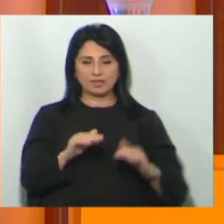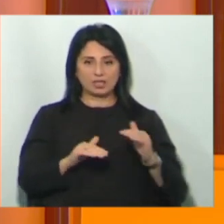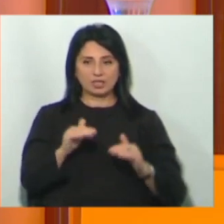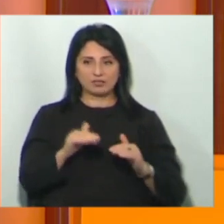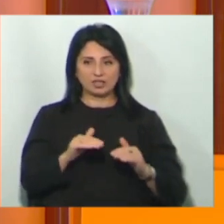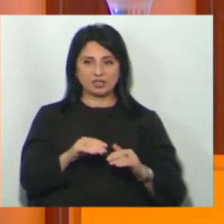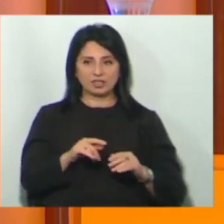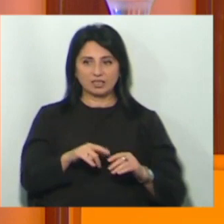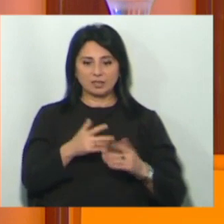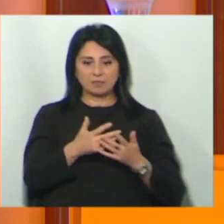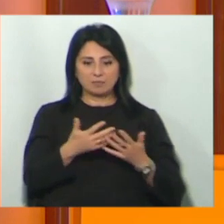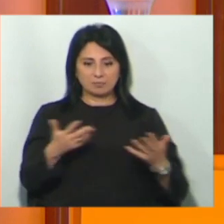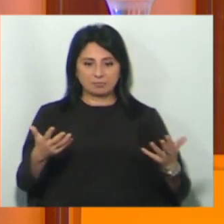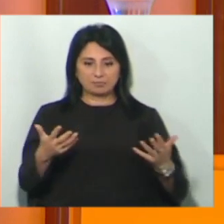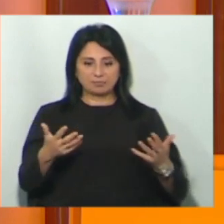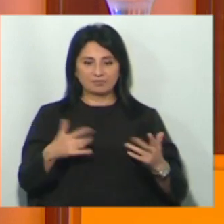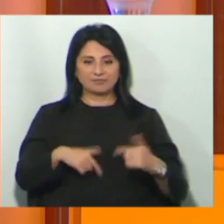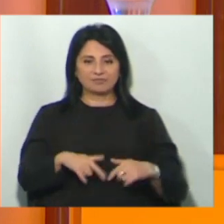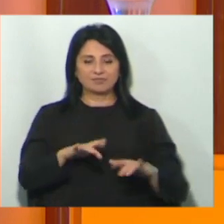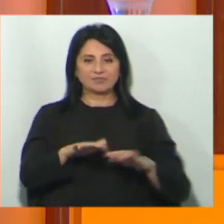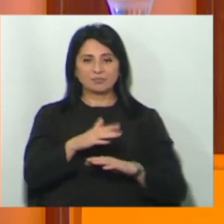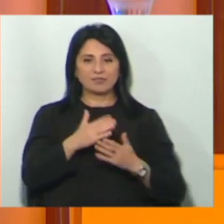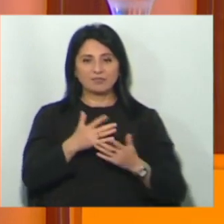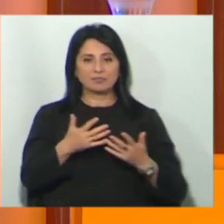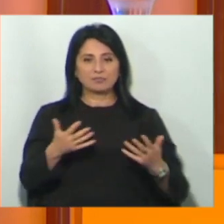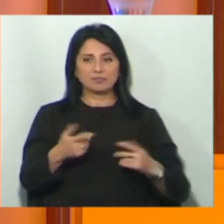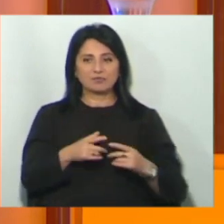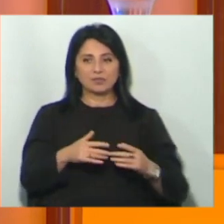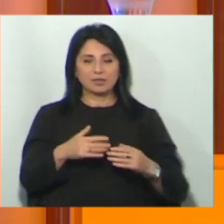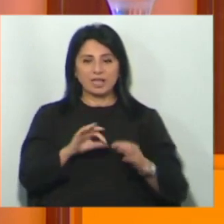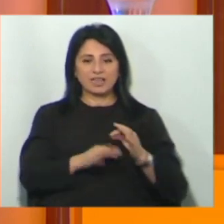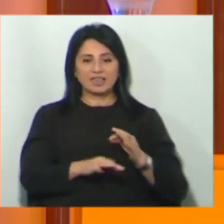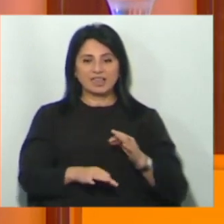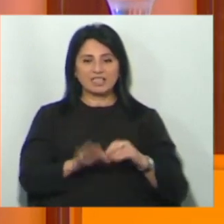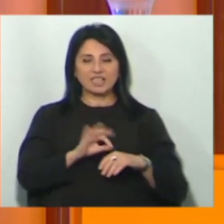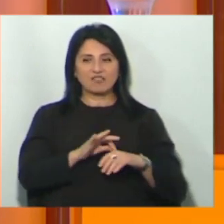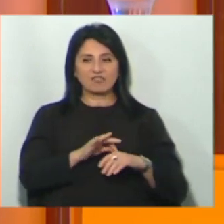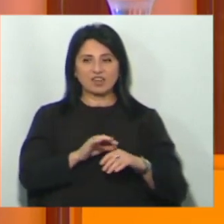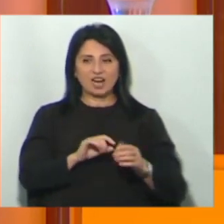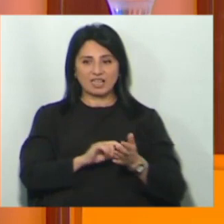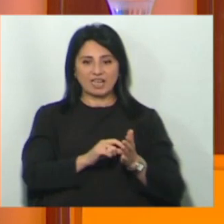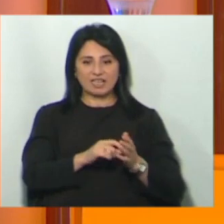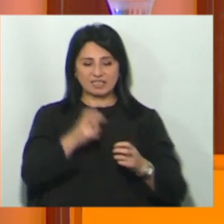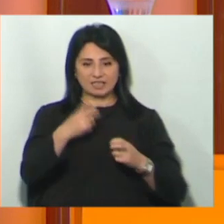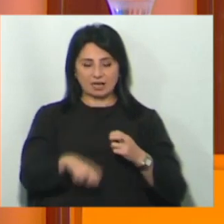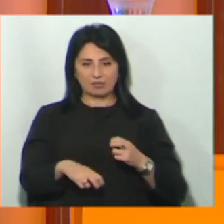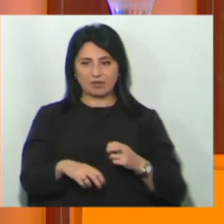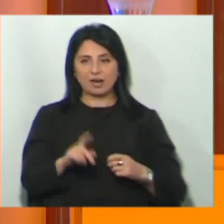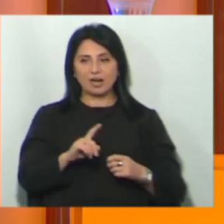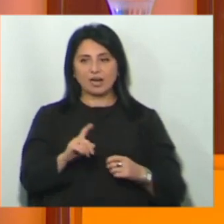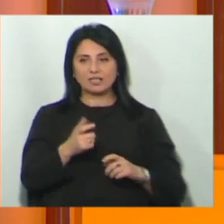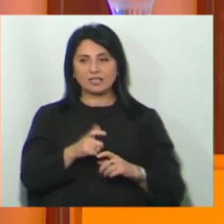წონასწორობა და ბიომრავალფეროვნება, რამაც შეიძლება განაპირობოს ნაწლავ კანის ღერძის დარღვევა,